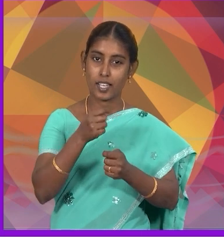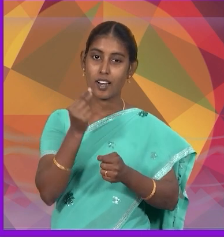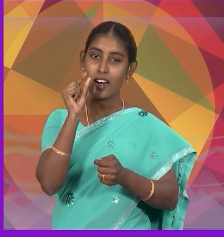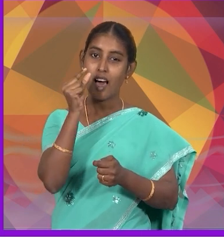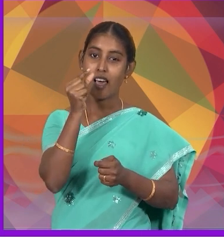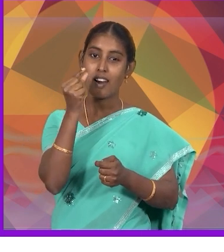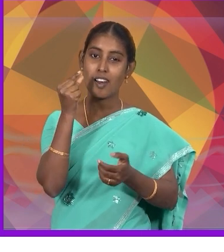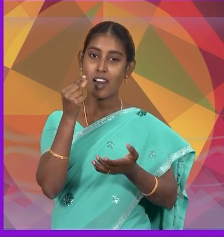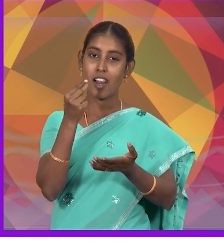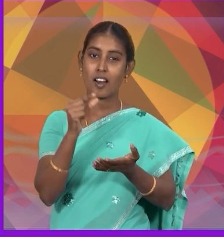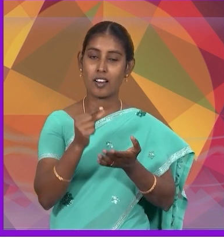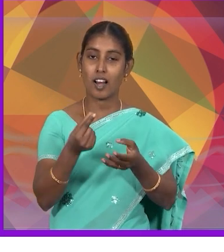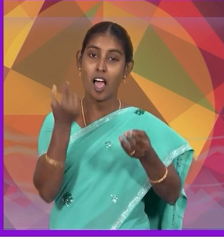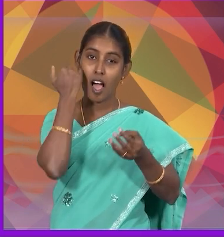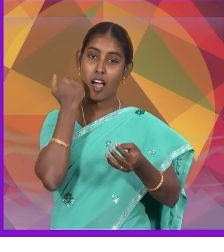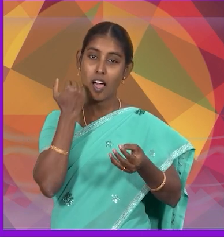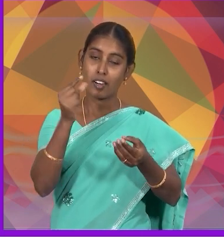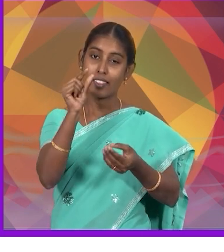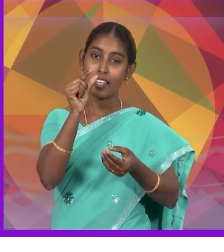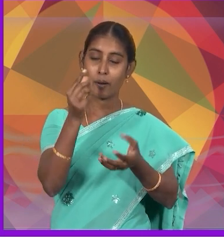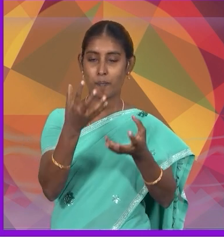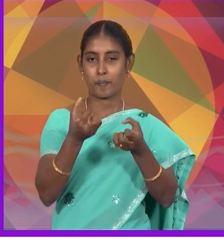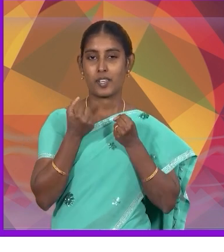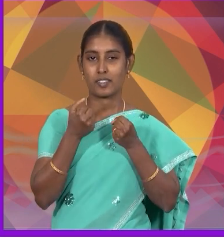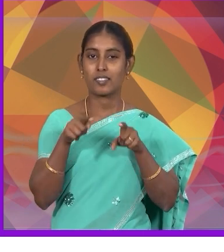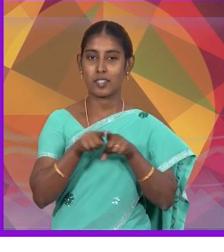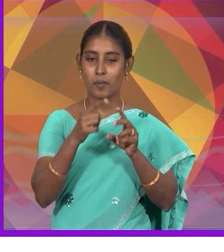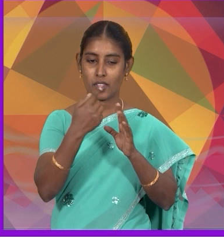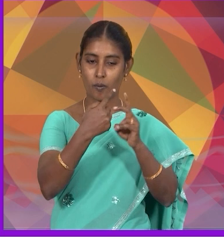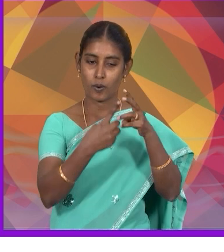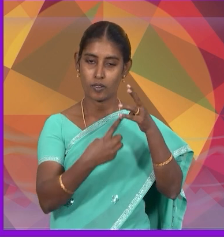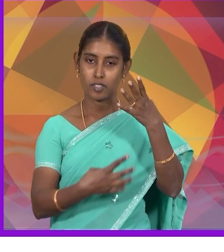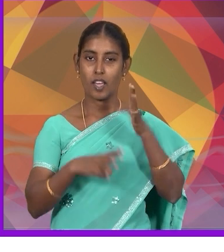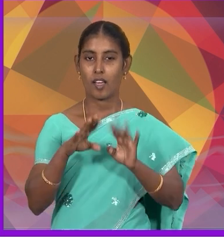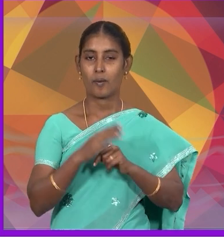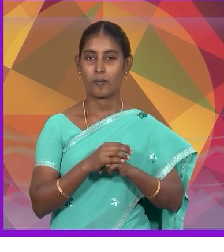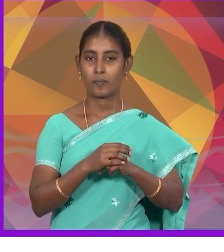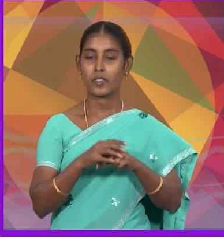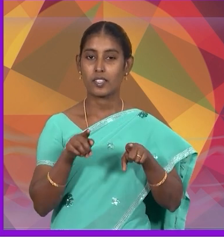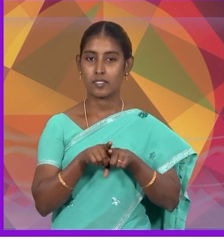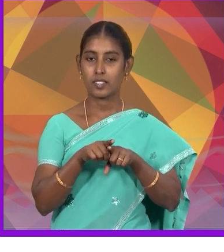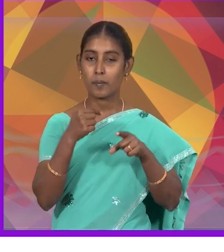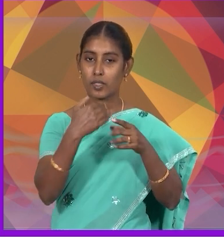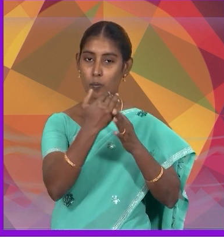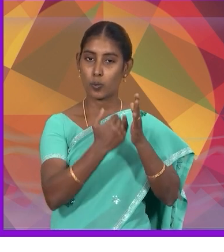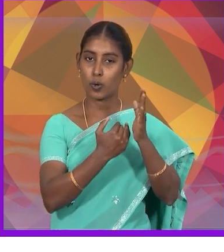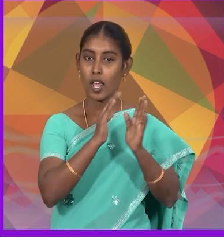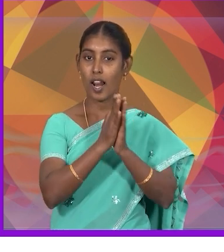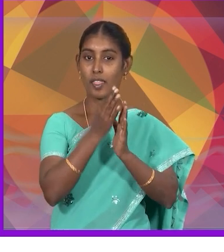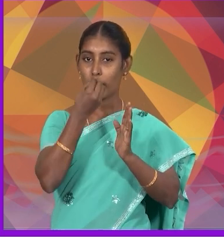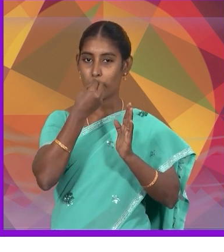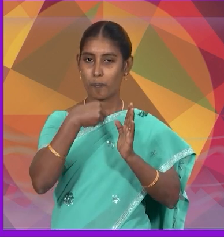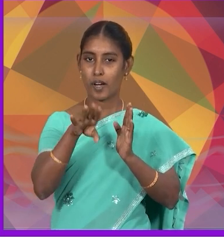பெறுதல் ஆகியன உழவு தொழிலின் செயல்பாடுகள் ஆகும். இவற்றை பற்றிய நாட்டுப்புற பாடல்